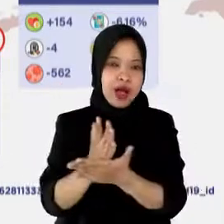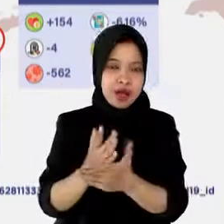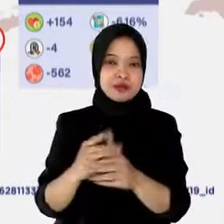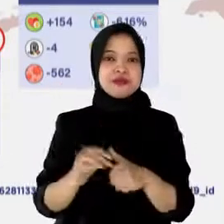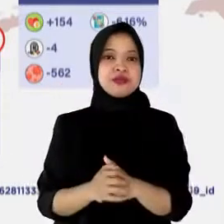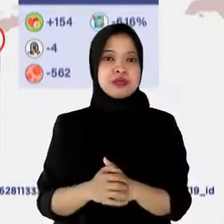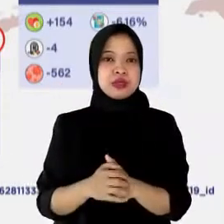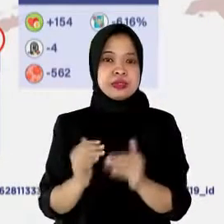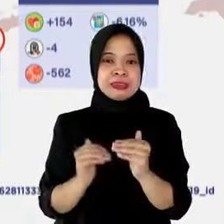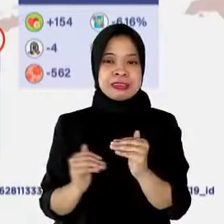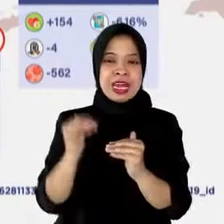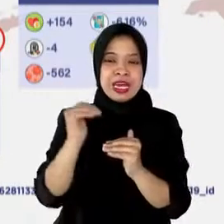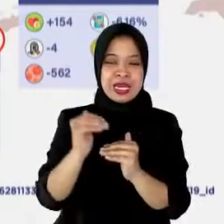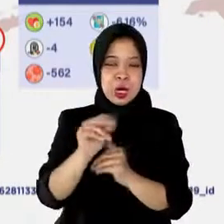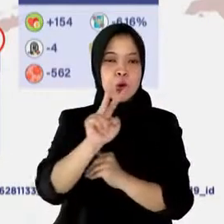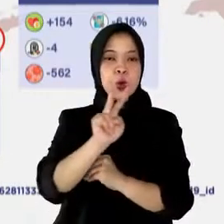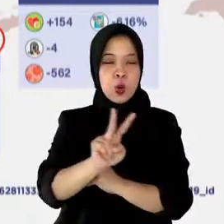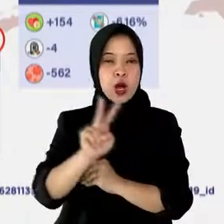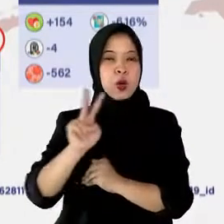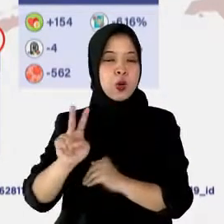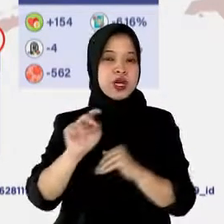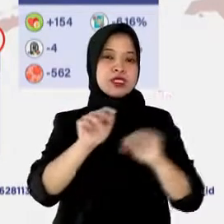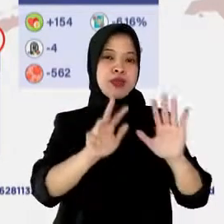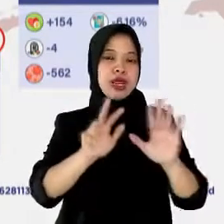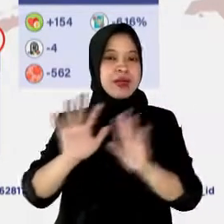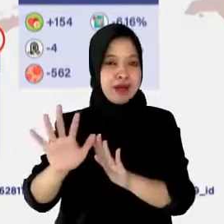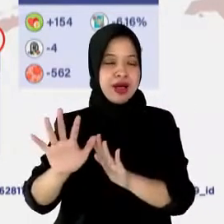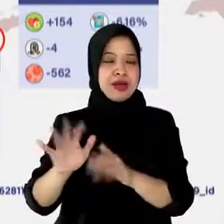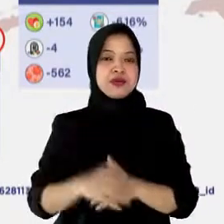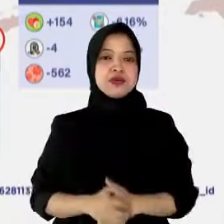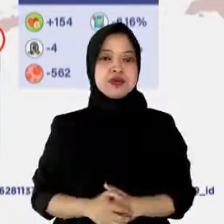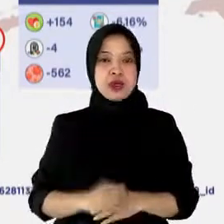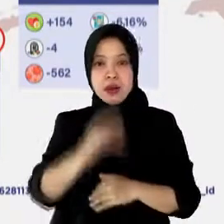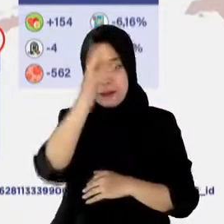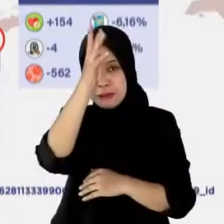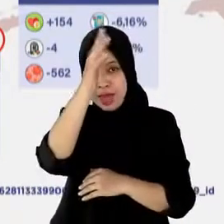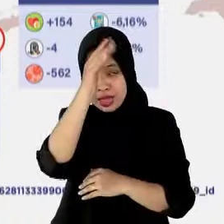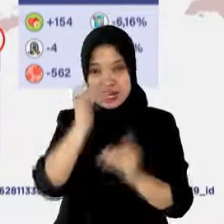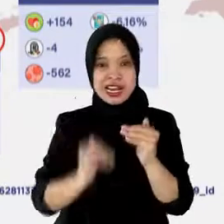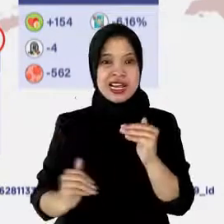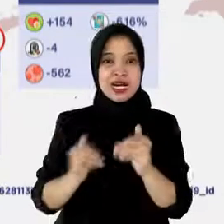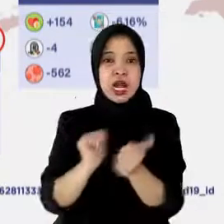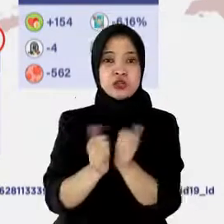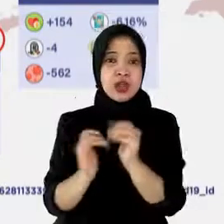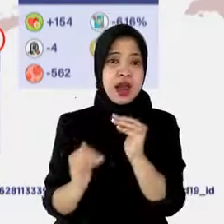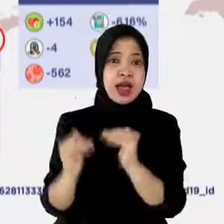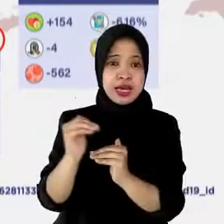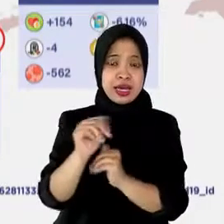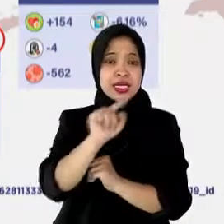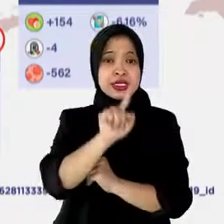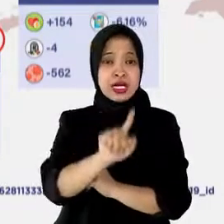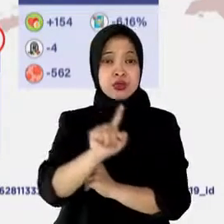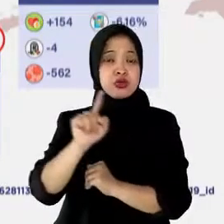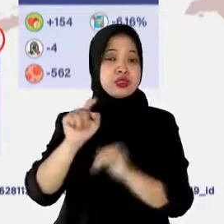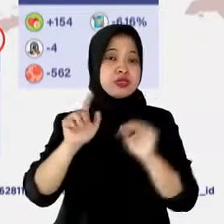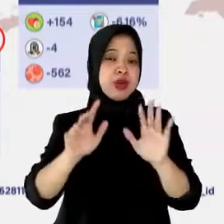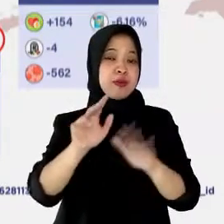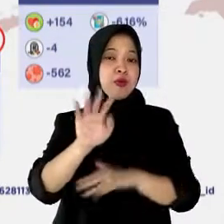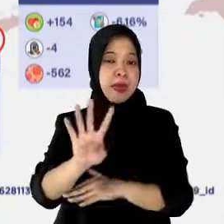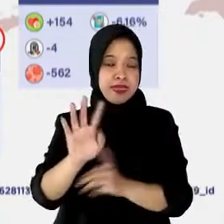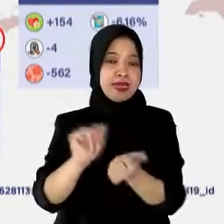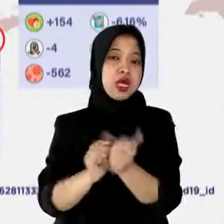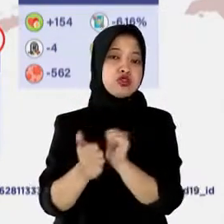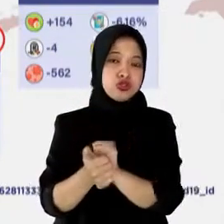naik sebesar 2952 kasus Bali naik 1094